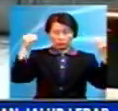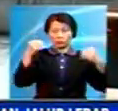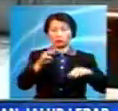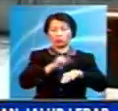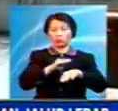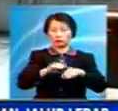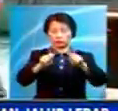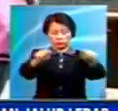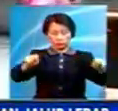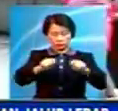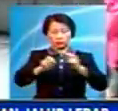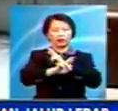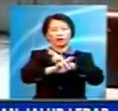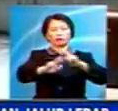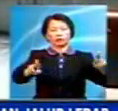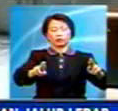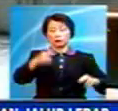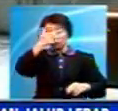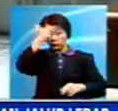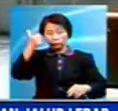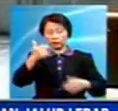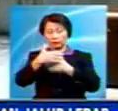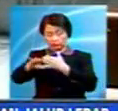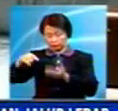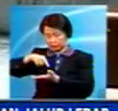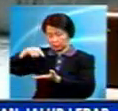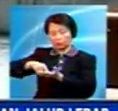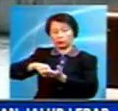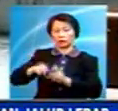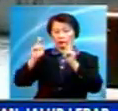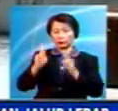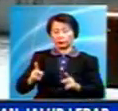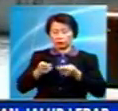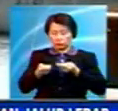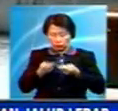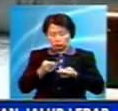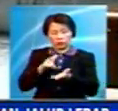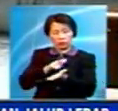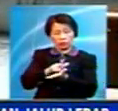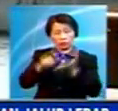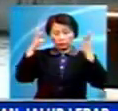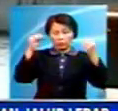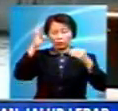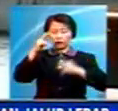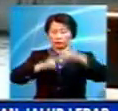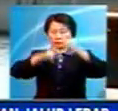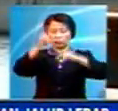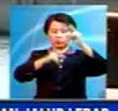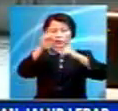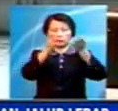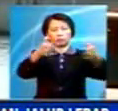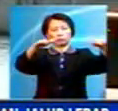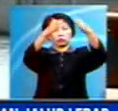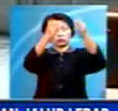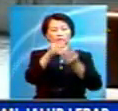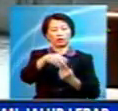waktu ruangan itu disediakan kerana selepas ini pihak pengurusan lapangan terbang ini akan membina satu tugu